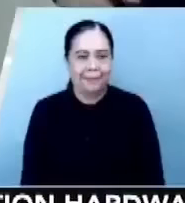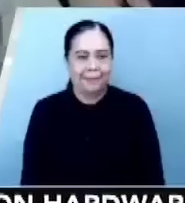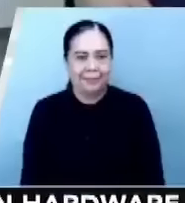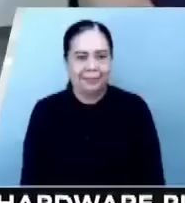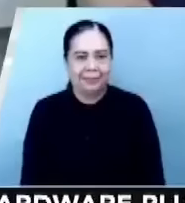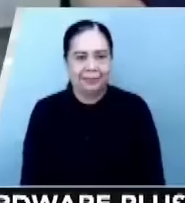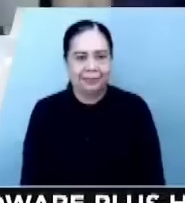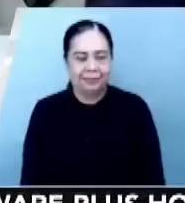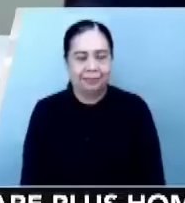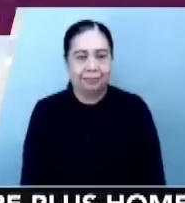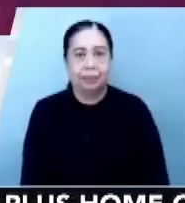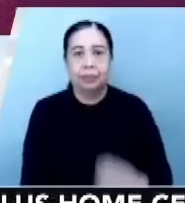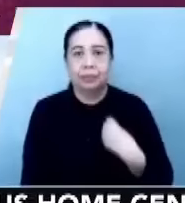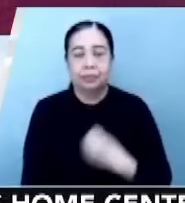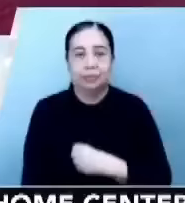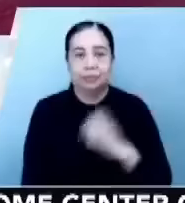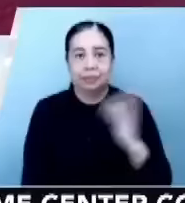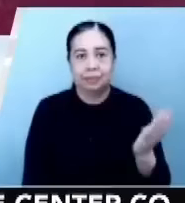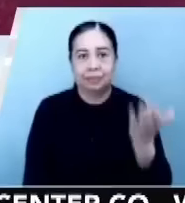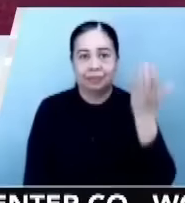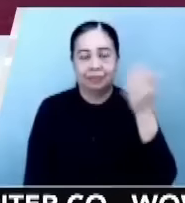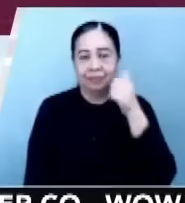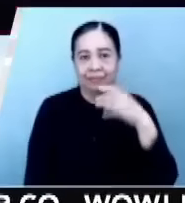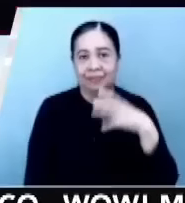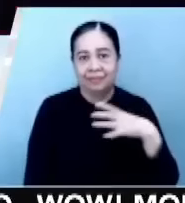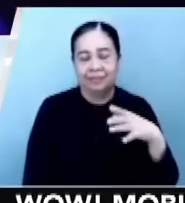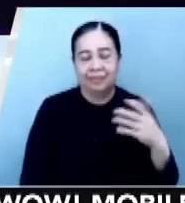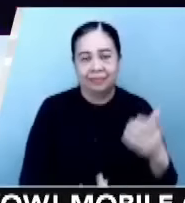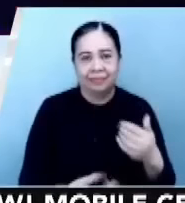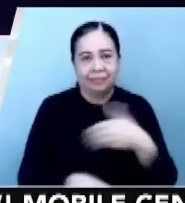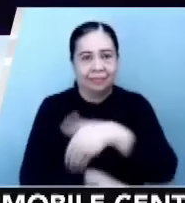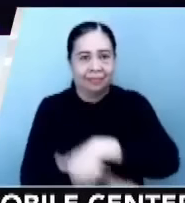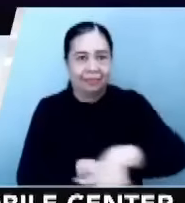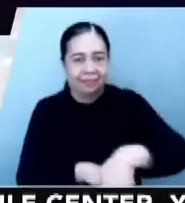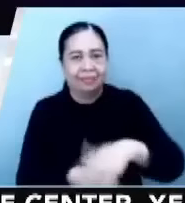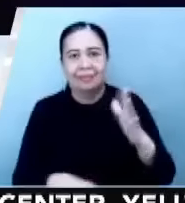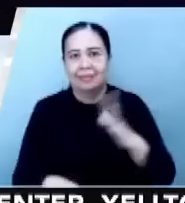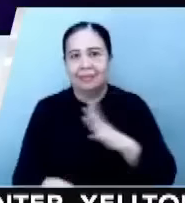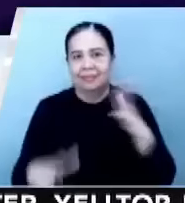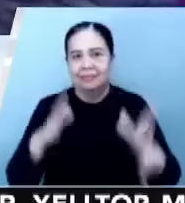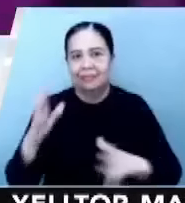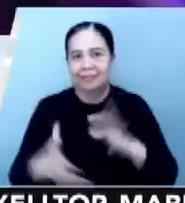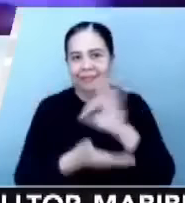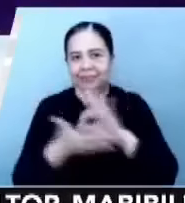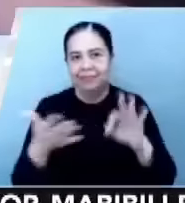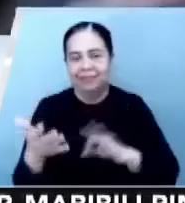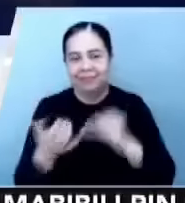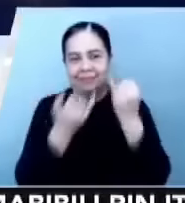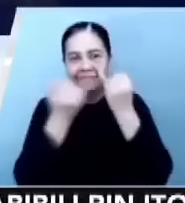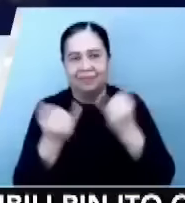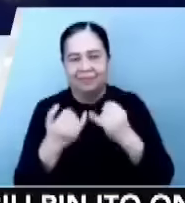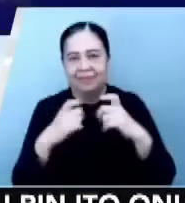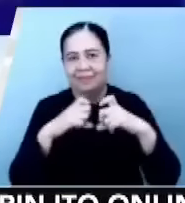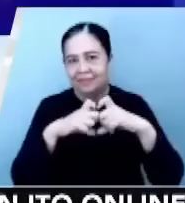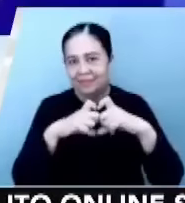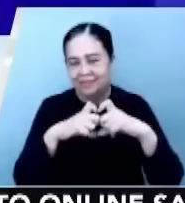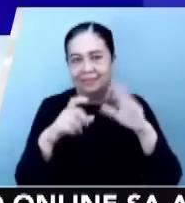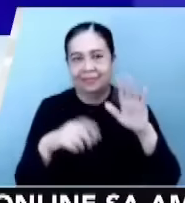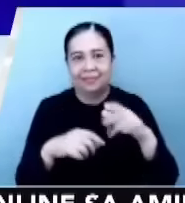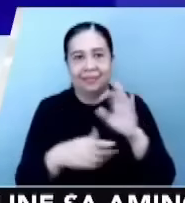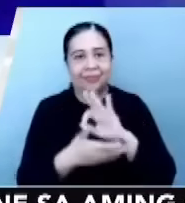Senate First Lady by day, fashionista by night. Spotted si international fashion icon Heart Evangelista sa fashion show